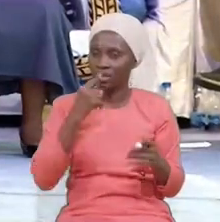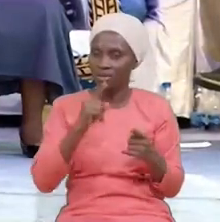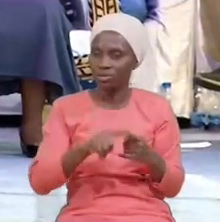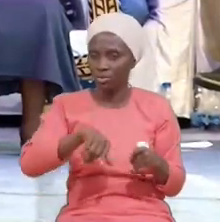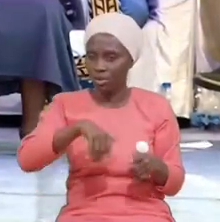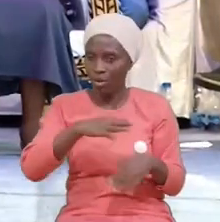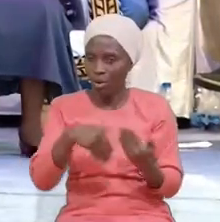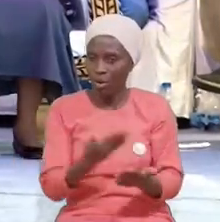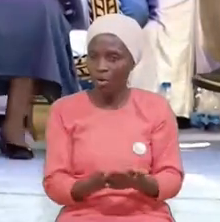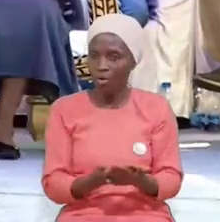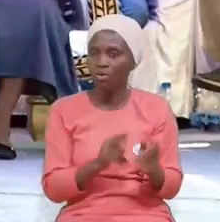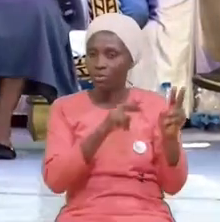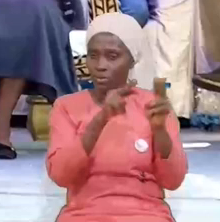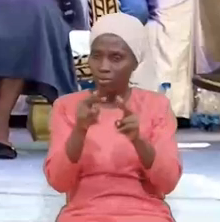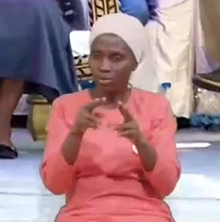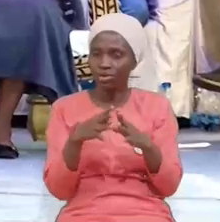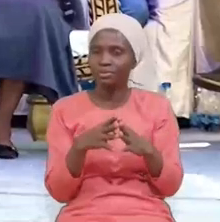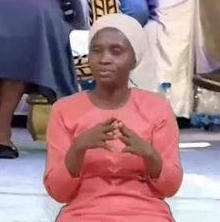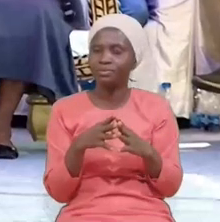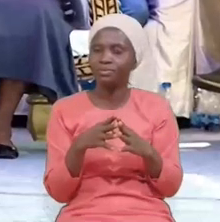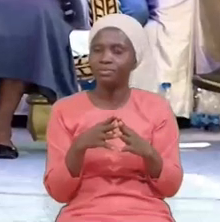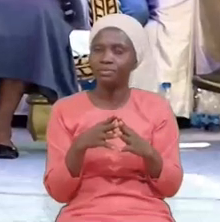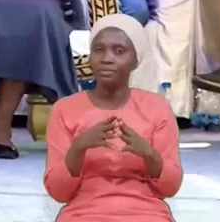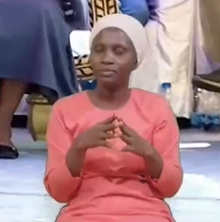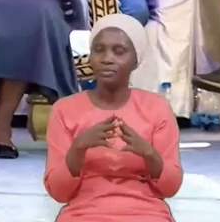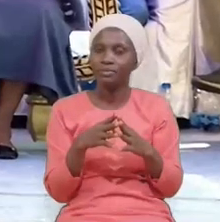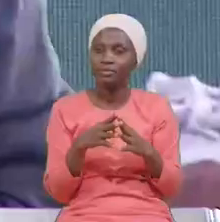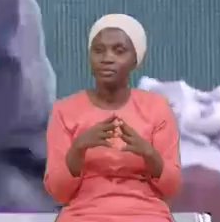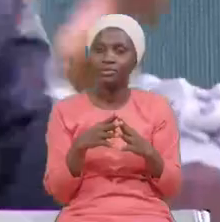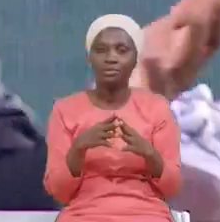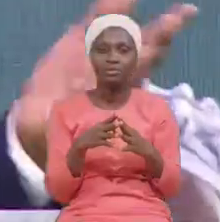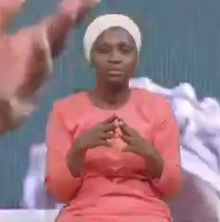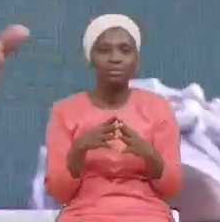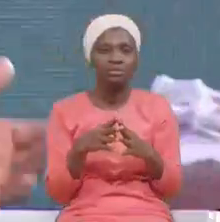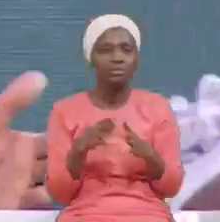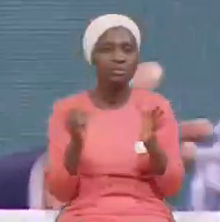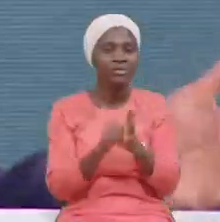Ce que je vous dis, je le dis à tous, veillez.